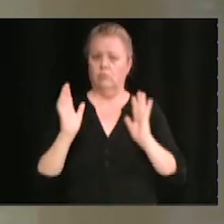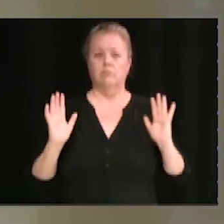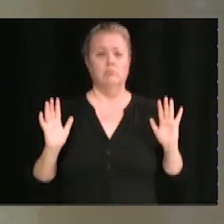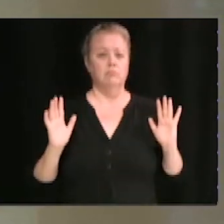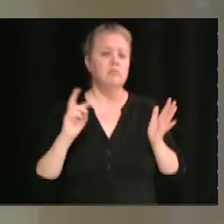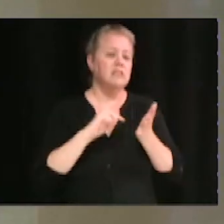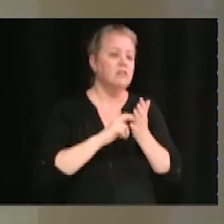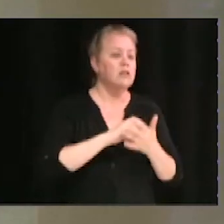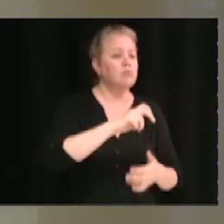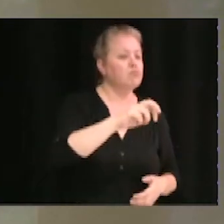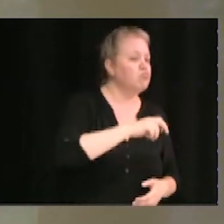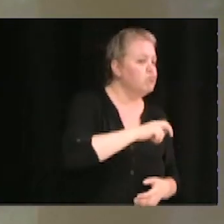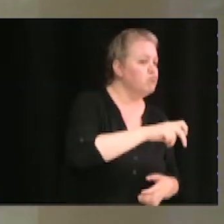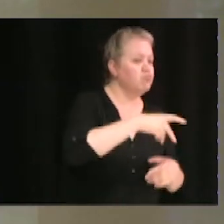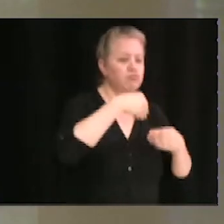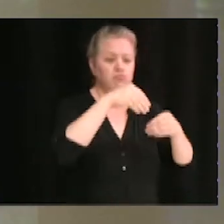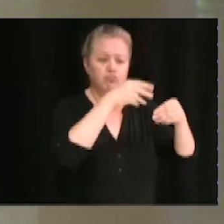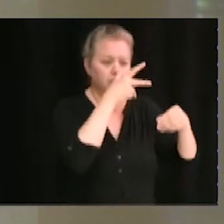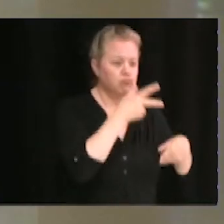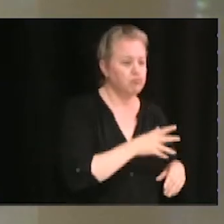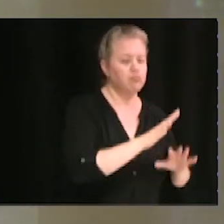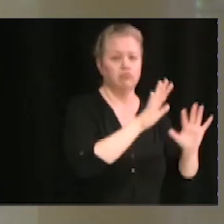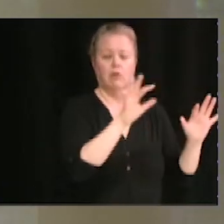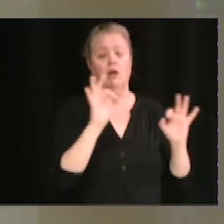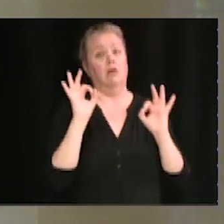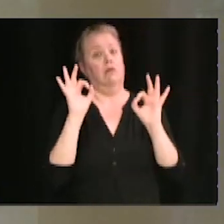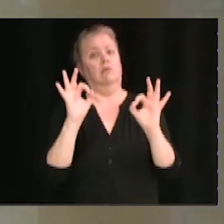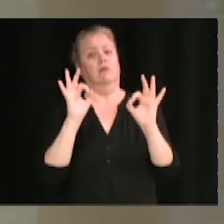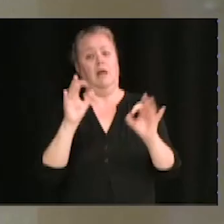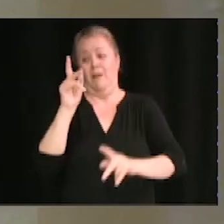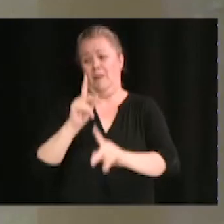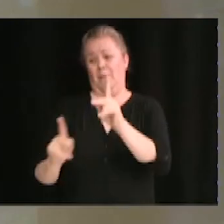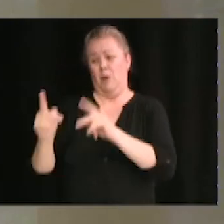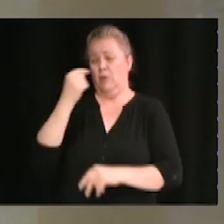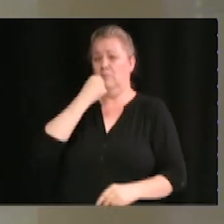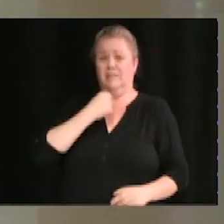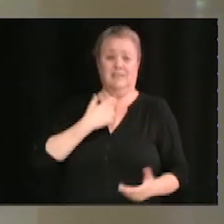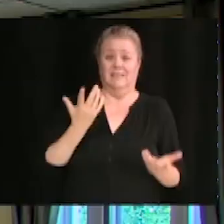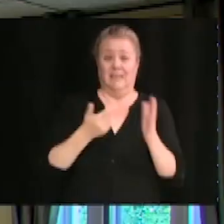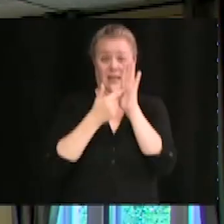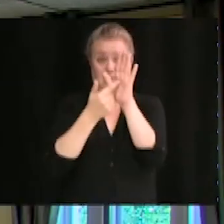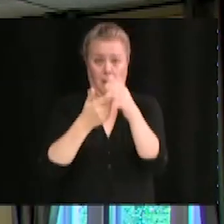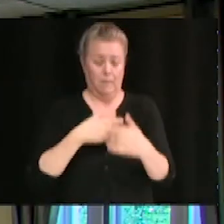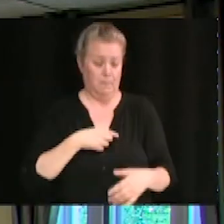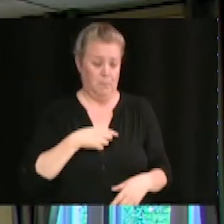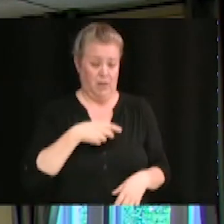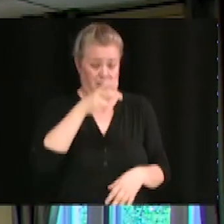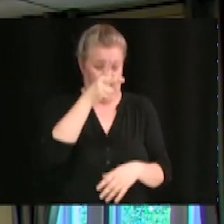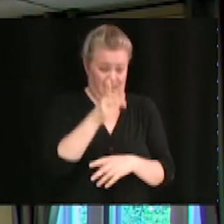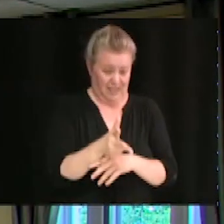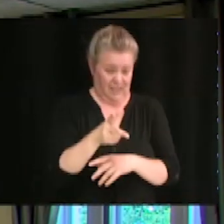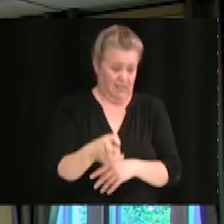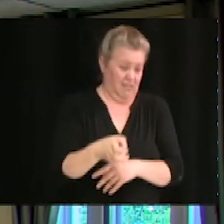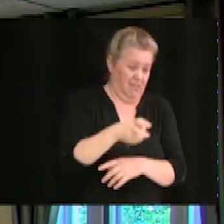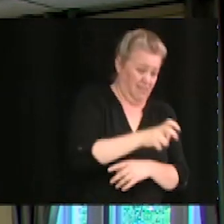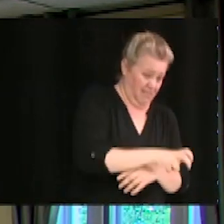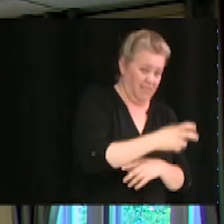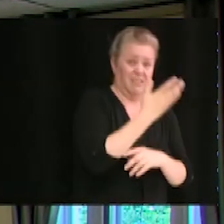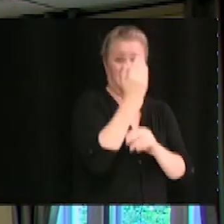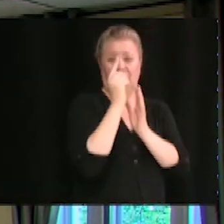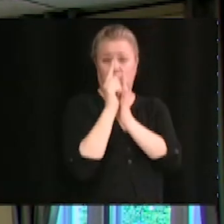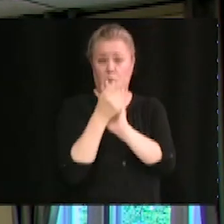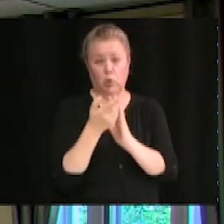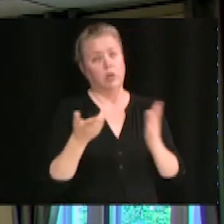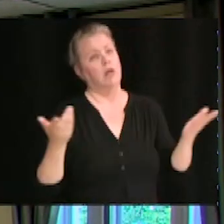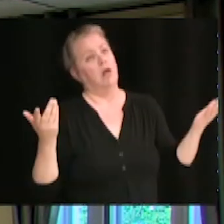'aller faire quelques courses. C'est ce que les gens nous disaient, pas besoin, j'ai juste 15 minutes pour aller chercher quelque chose. Là, il faut que j'aille à le rodateur, que je rentre mon